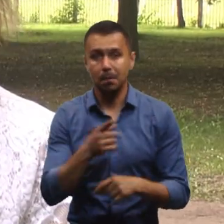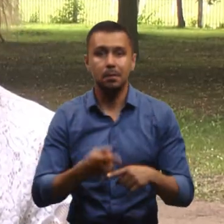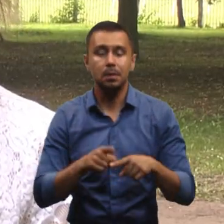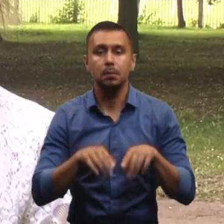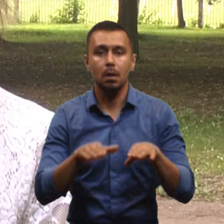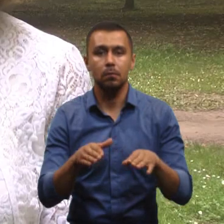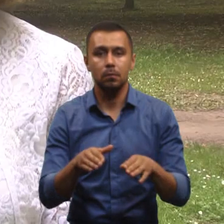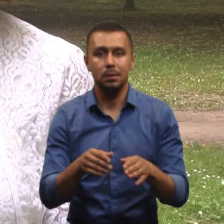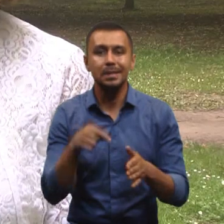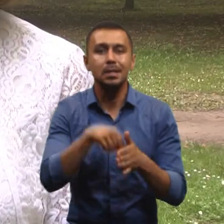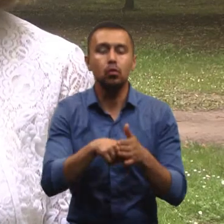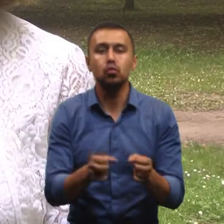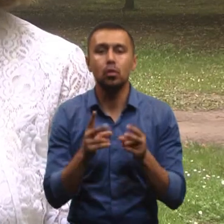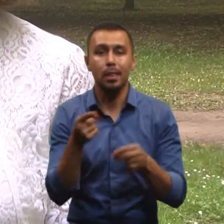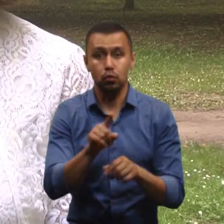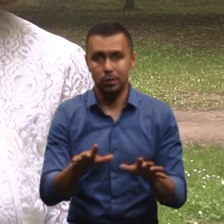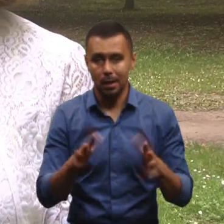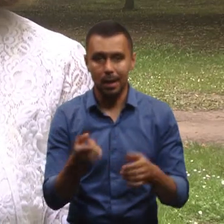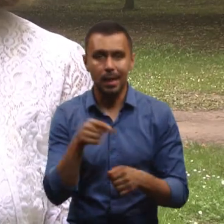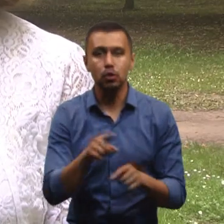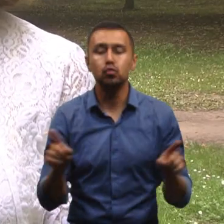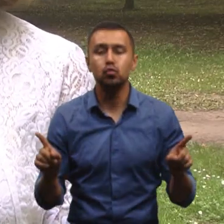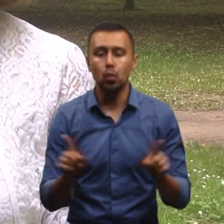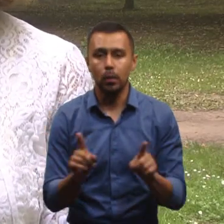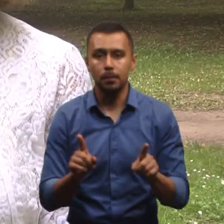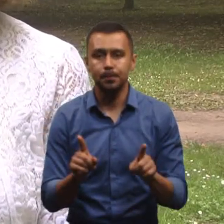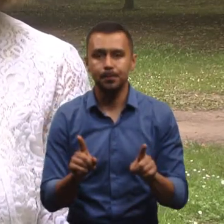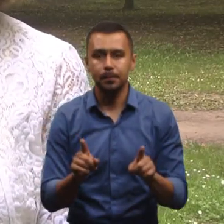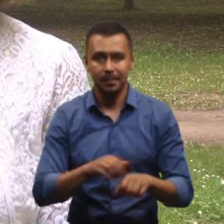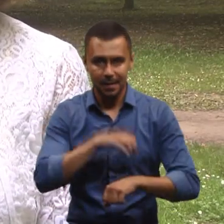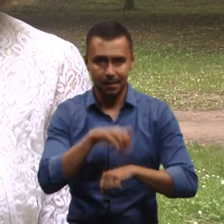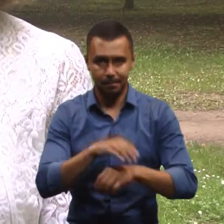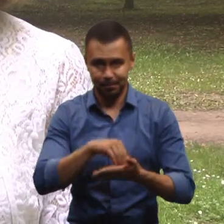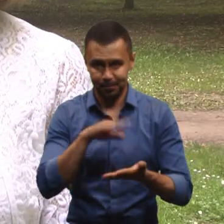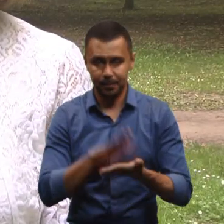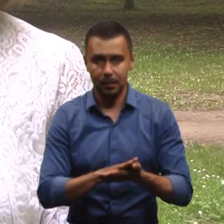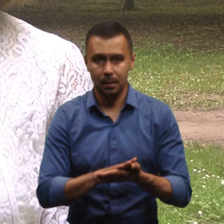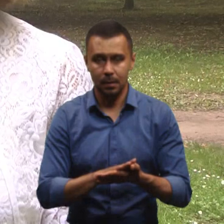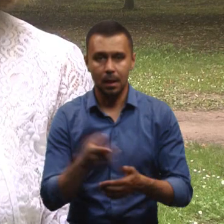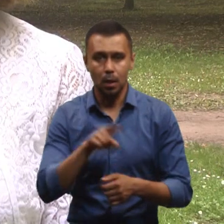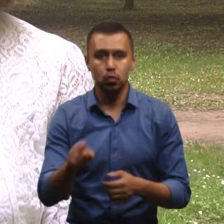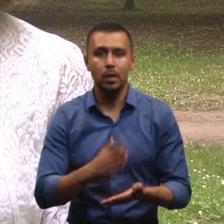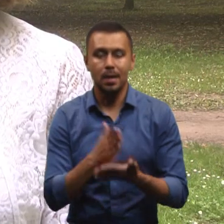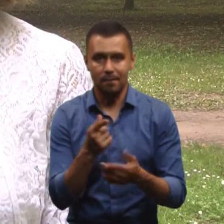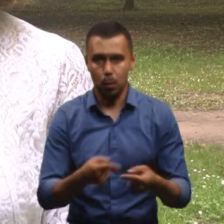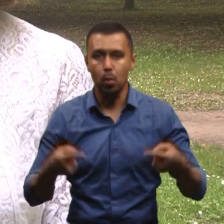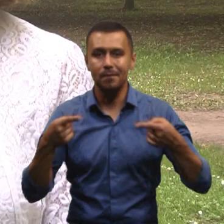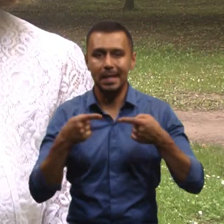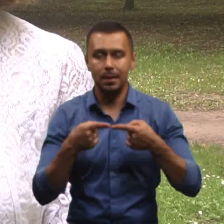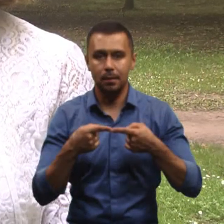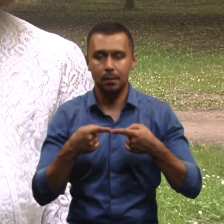справі складу злочину. Те, що сталося, те, що зафіксовано, на те, що є відповідні